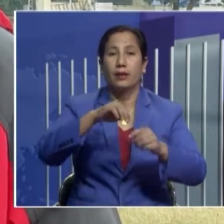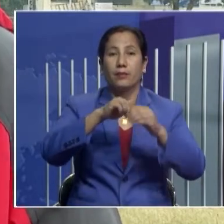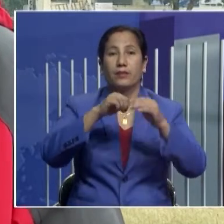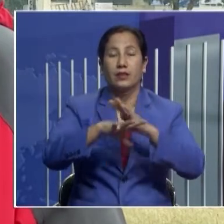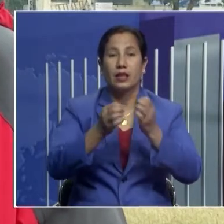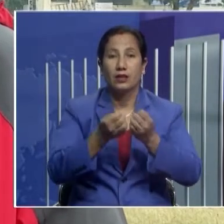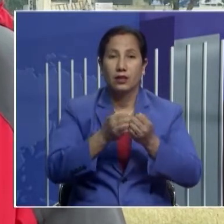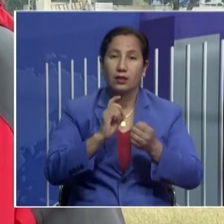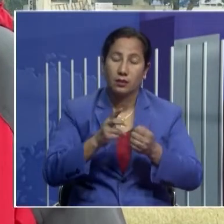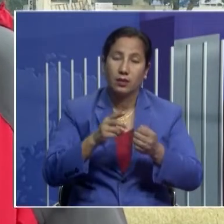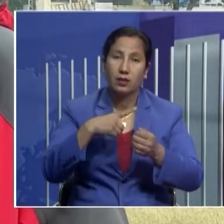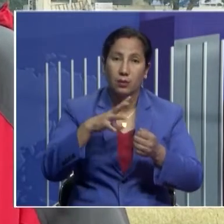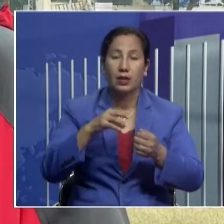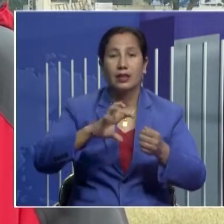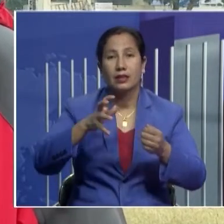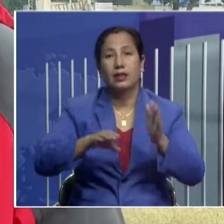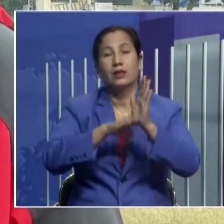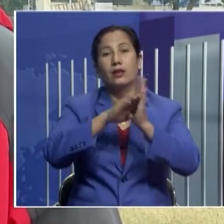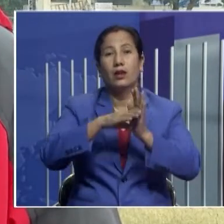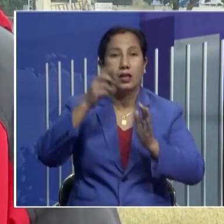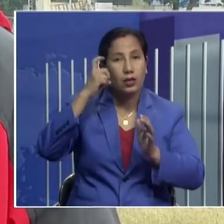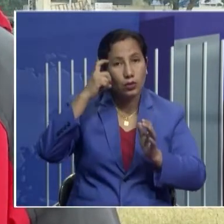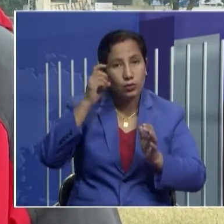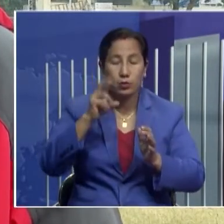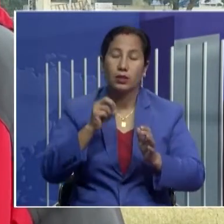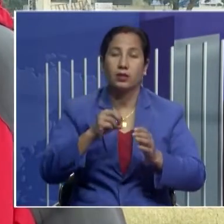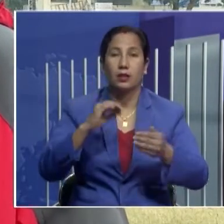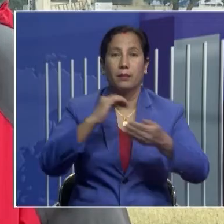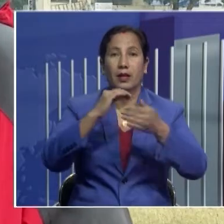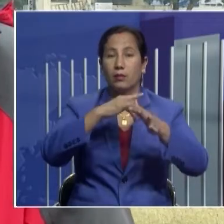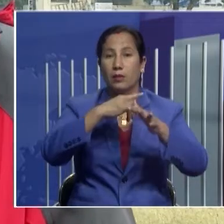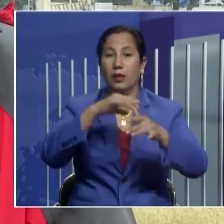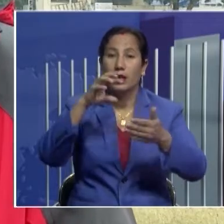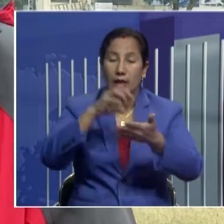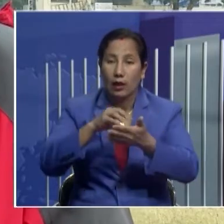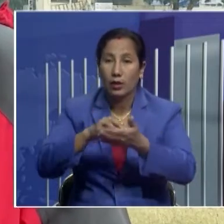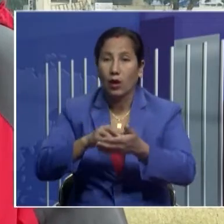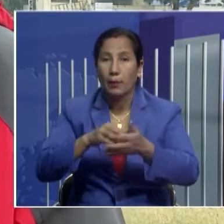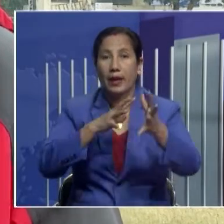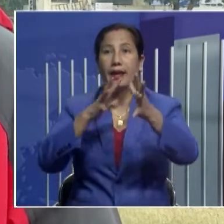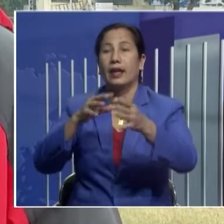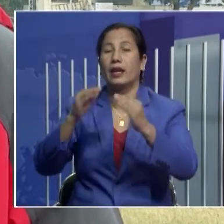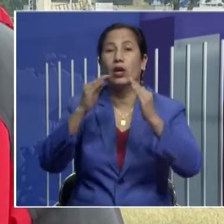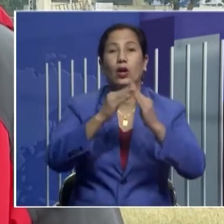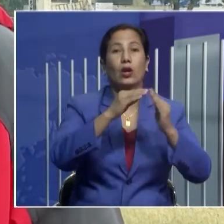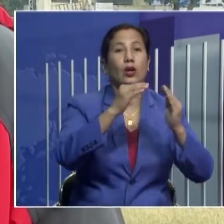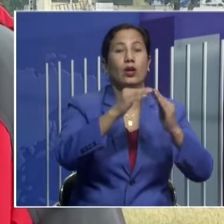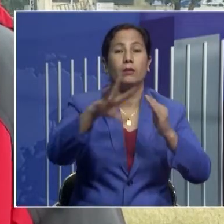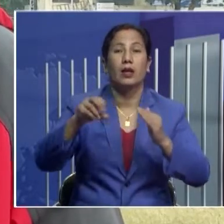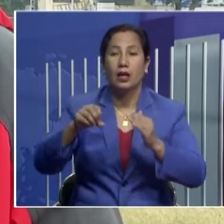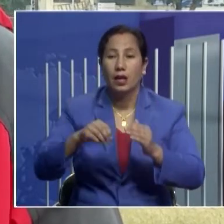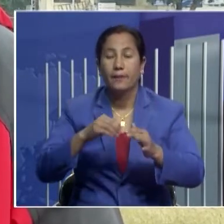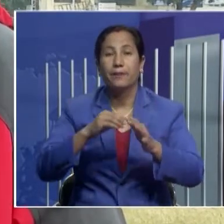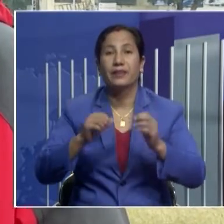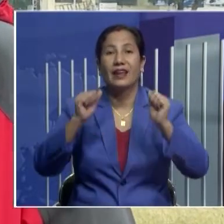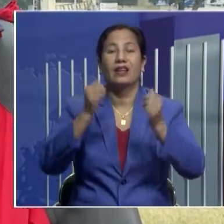थियौँ। त्यति मात्रै नभएर अब स्थानीय तहले पनि सोच्नु पऱ्यो, बालविवाह विरुद्ध ठाउँ ठाउँमा यस्ता ऱ्यालीहरू घर दैलोहरू सडक नाटकहरू गर्नु पऱ्यो, सामाजिक